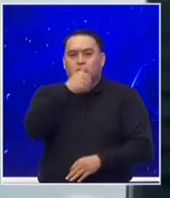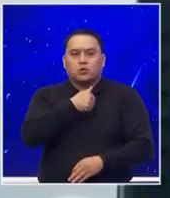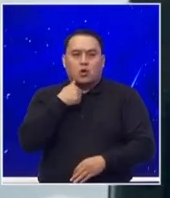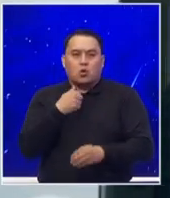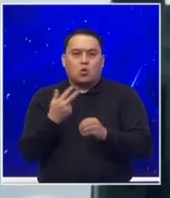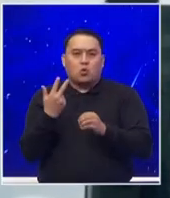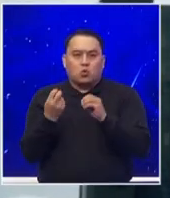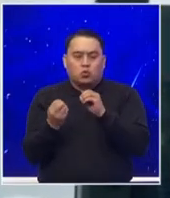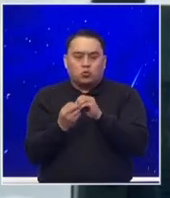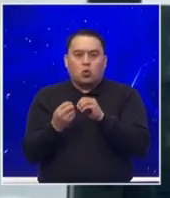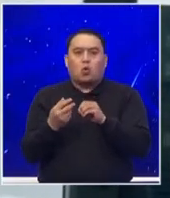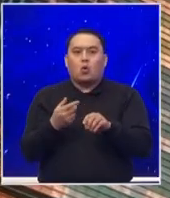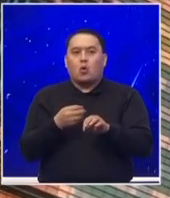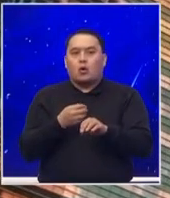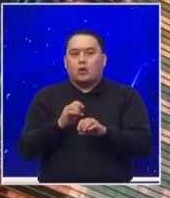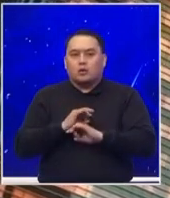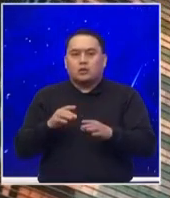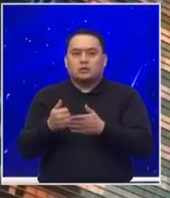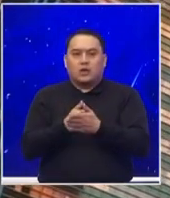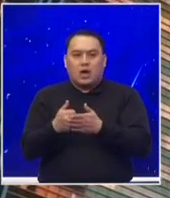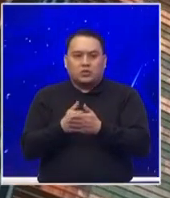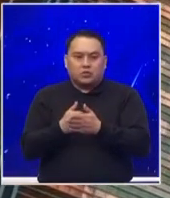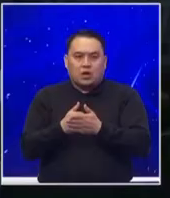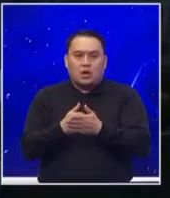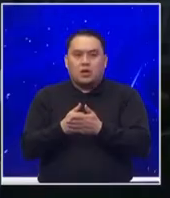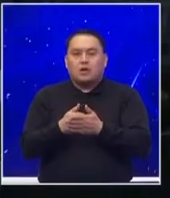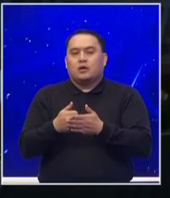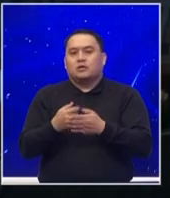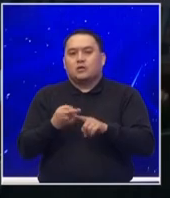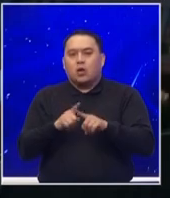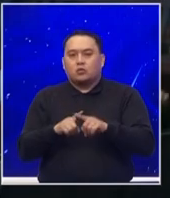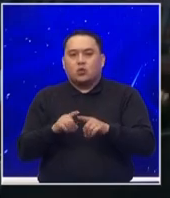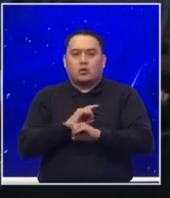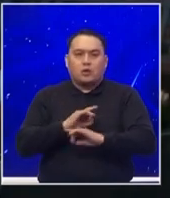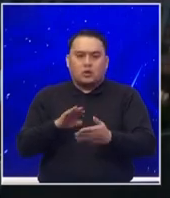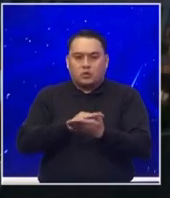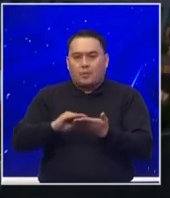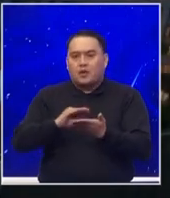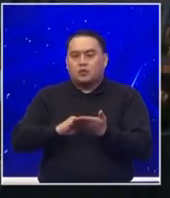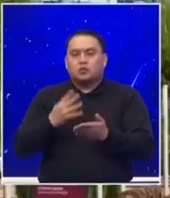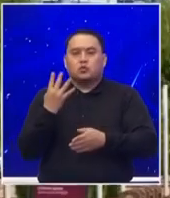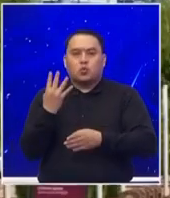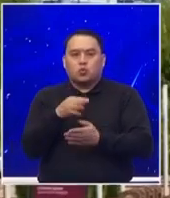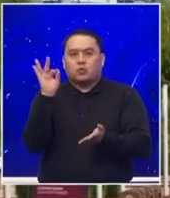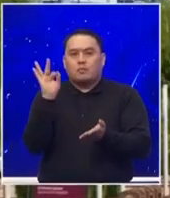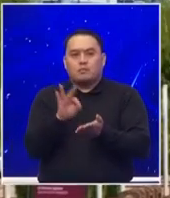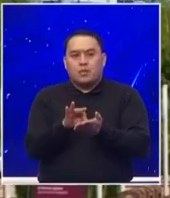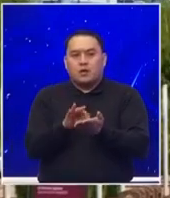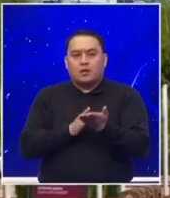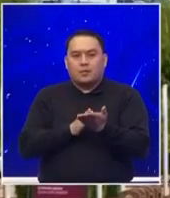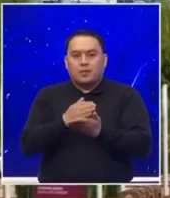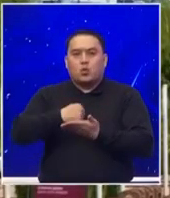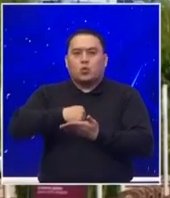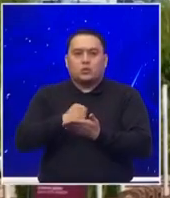3-10 жылдыққа бөліп таразылаған. Жеткен жетістіктер, бағындырған биіктер. 4-ші 10 жылдықтағы меже міндеттерді де